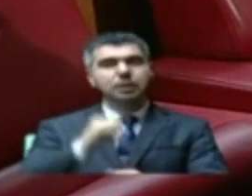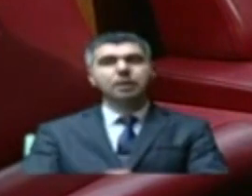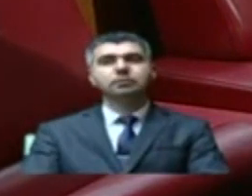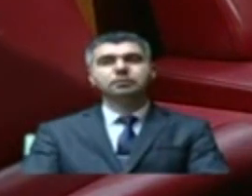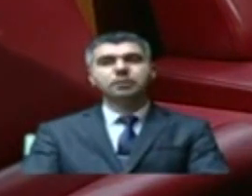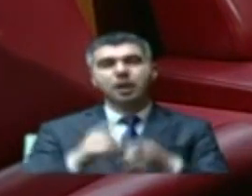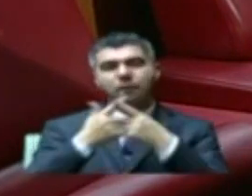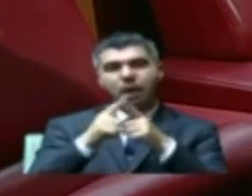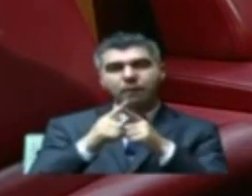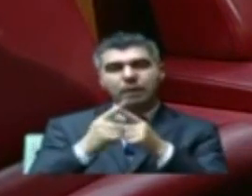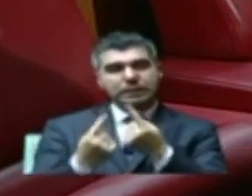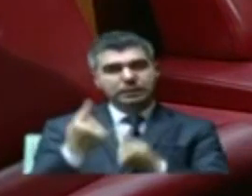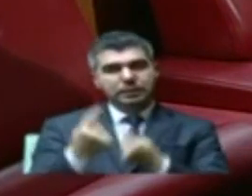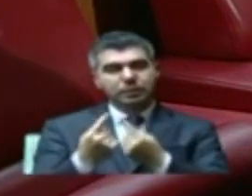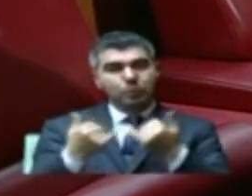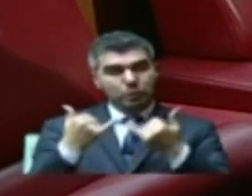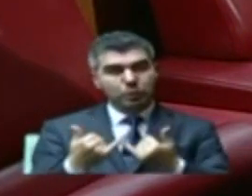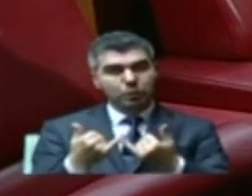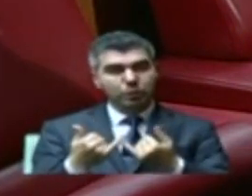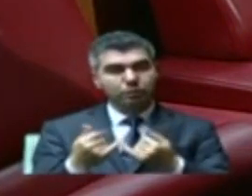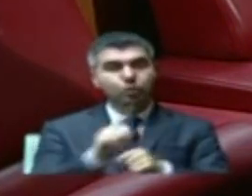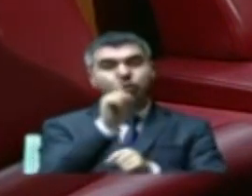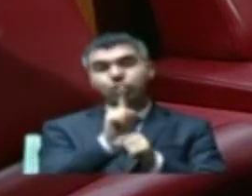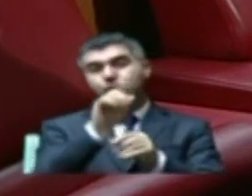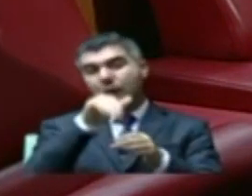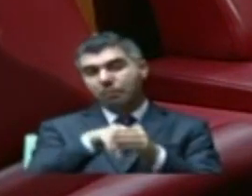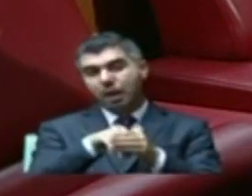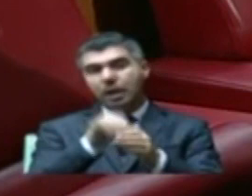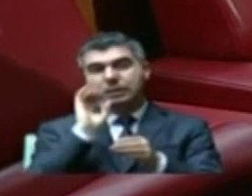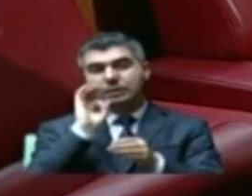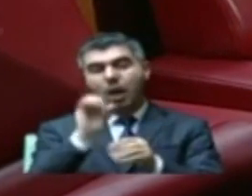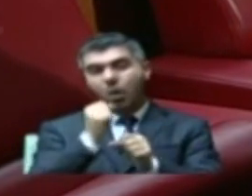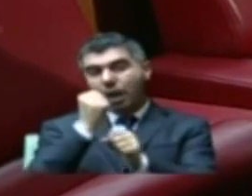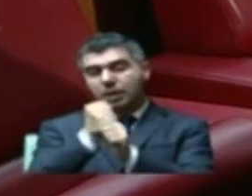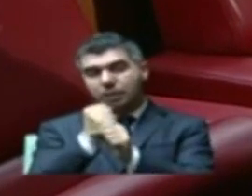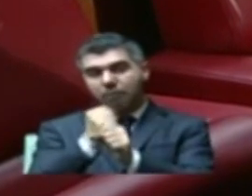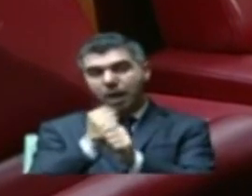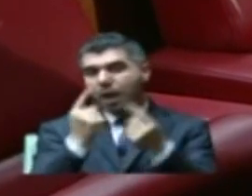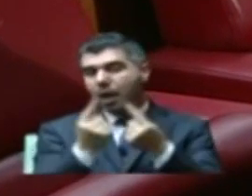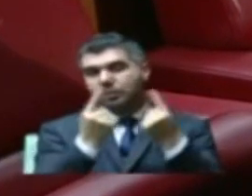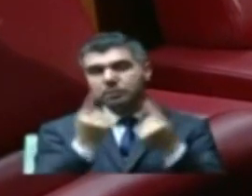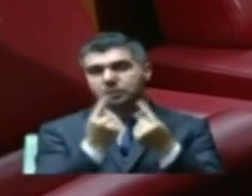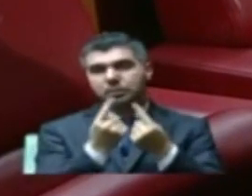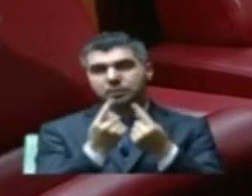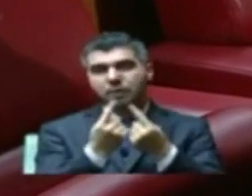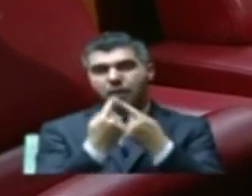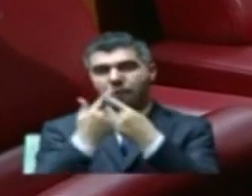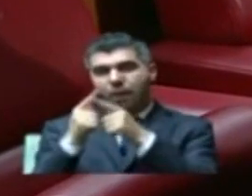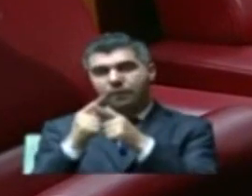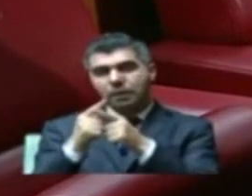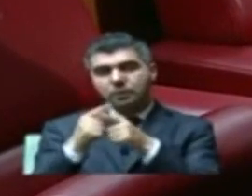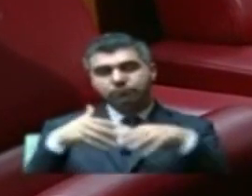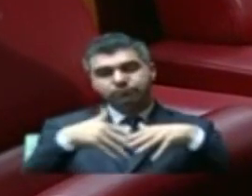تقاسم السلط اليوم الجماعات الترابية من اختصاصاتها الذاتية ما يقع في نفوذها الترابي